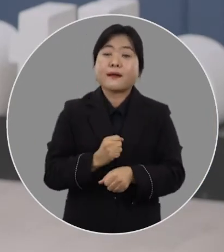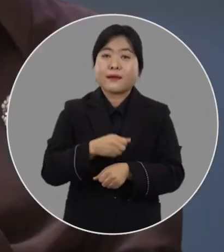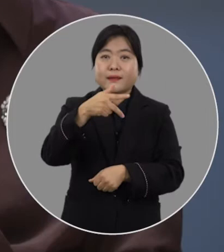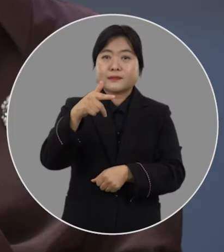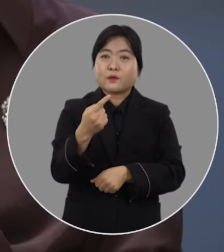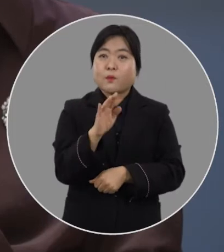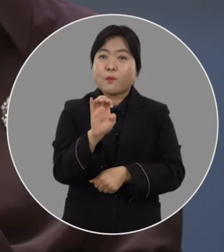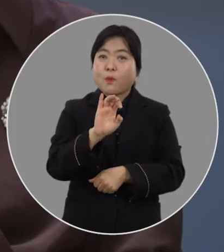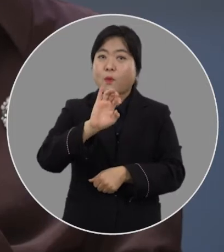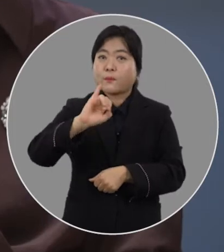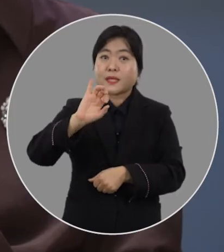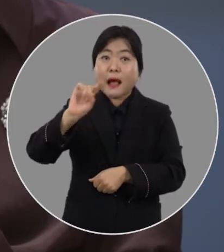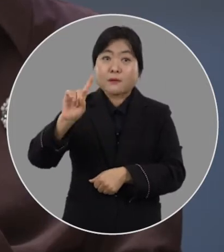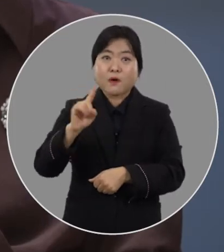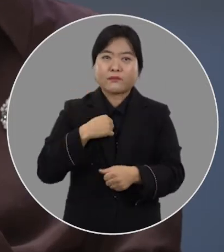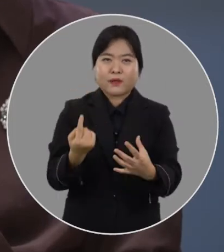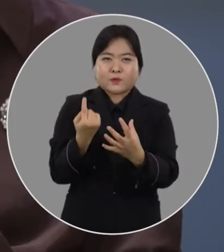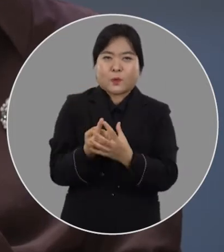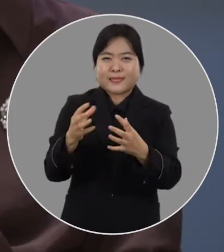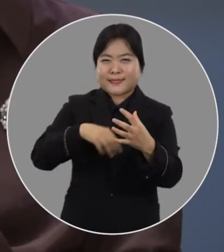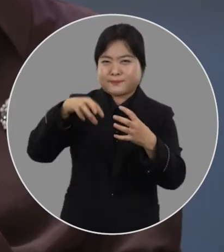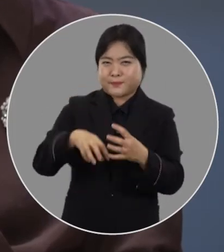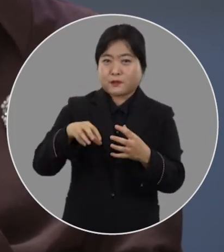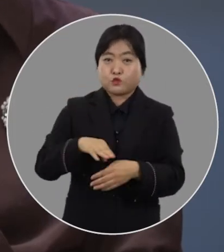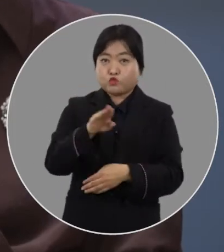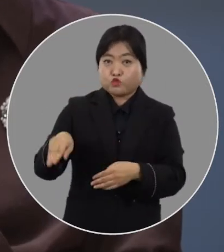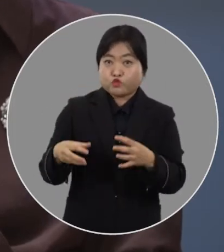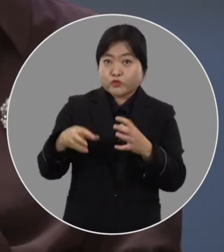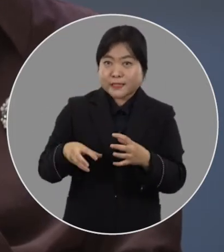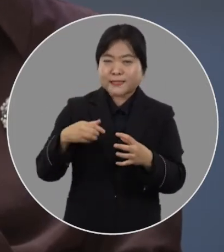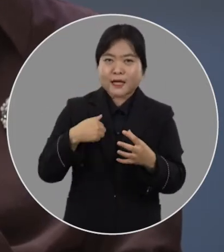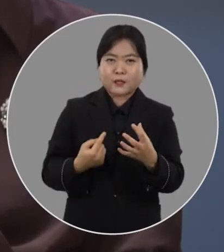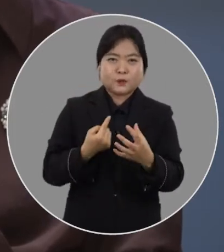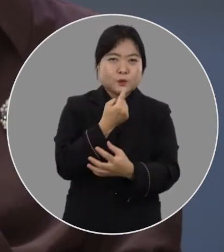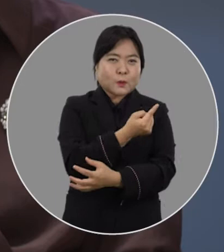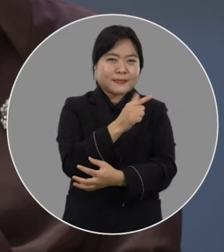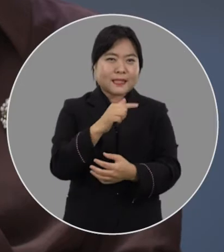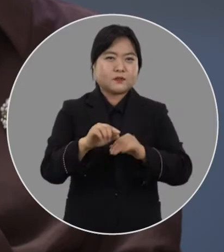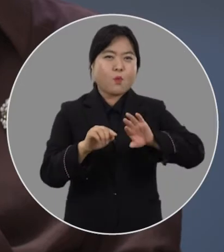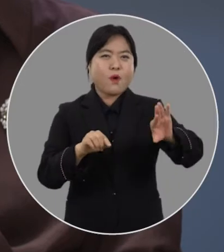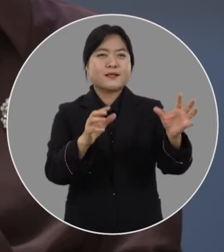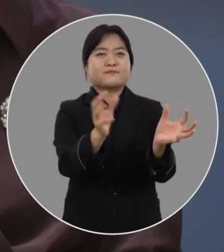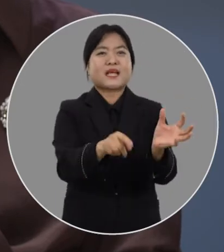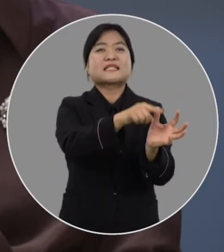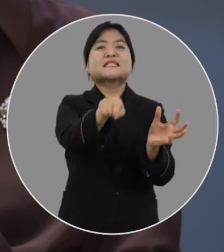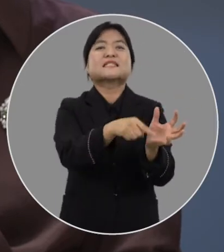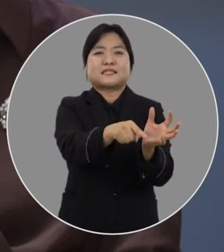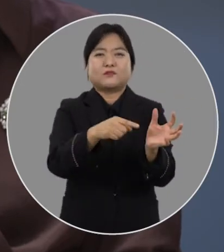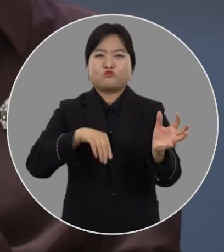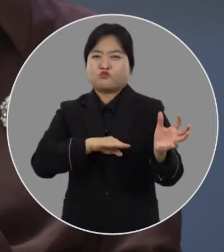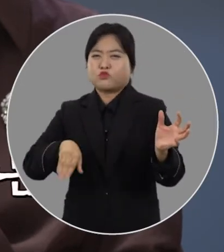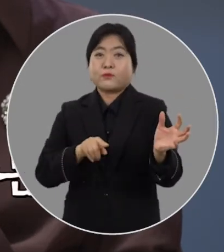제노포비아는 자신이 속한 내 집단, 즉 우리와 자신이 속하지 않은 외 집단, 그들을